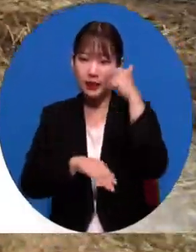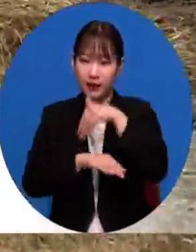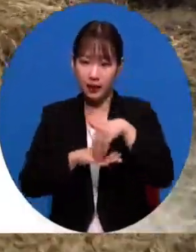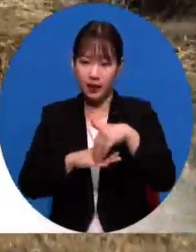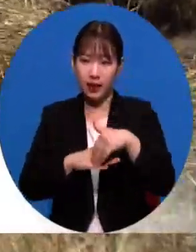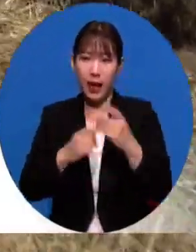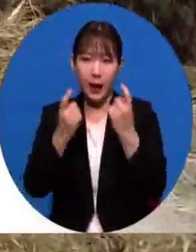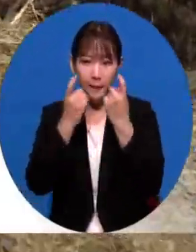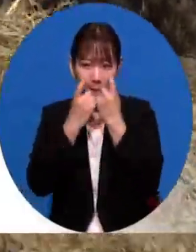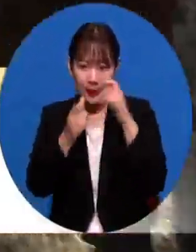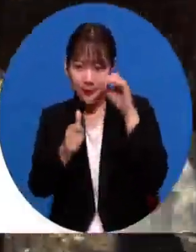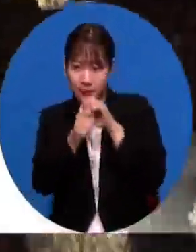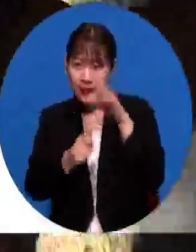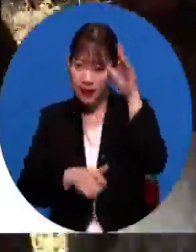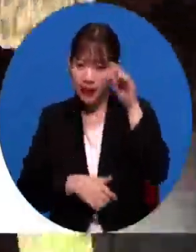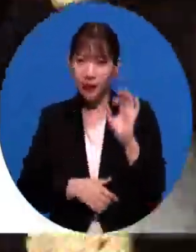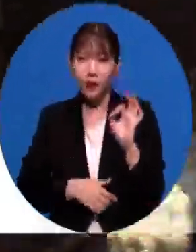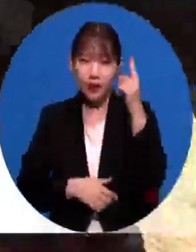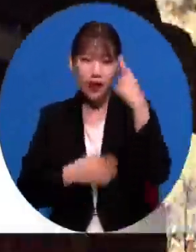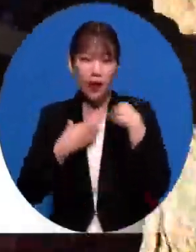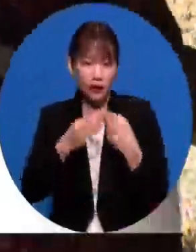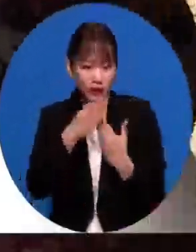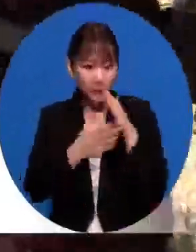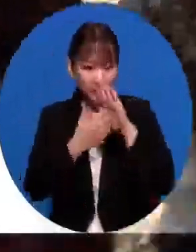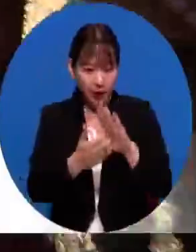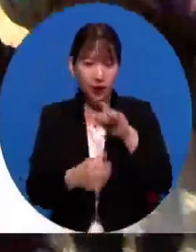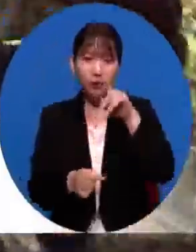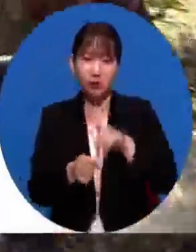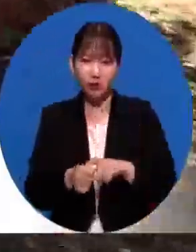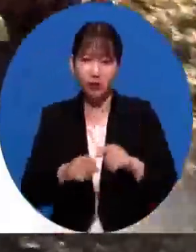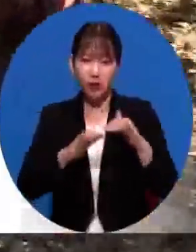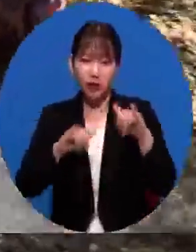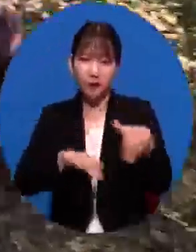예정으로 사냥개로 인한 안전사고가